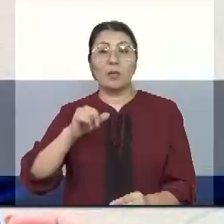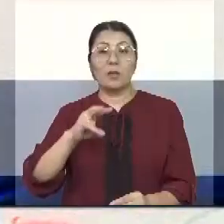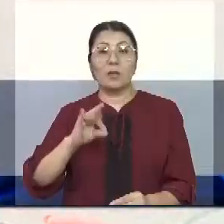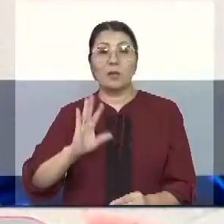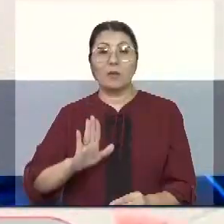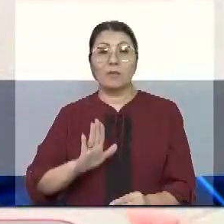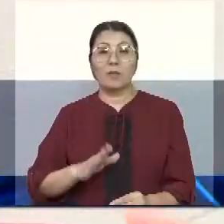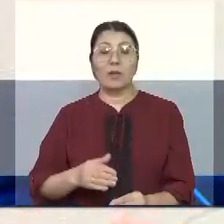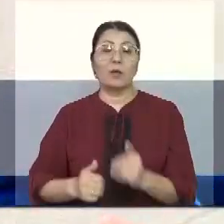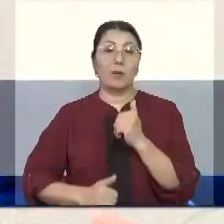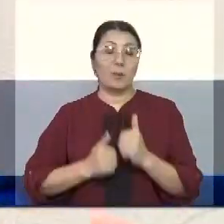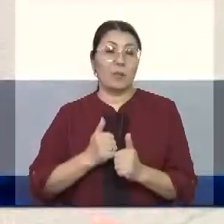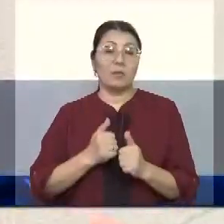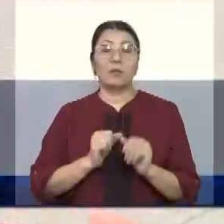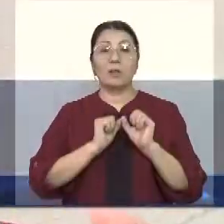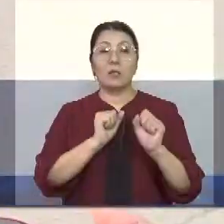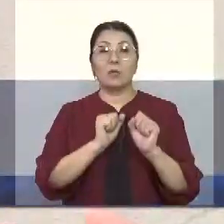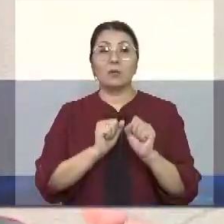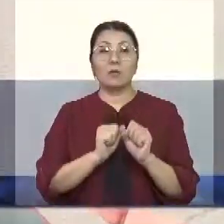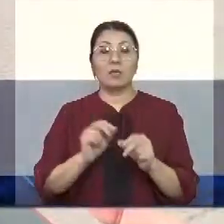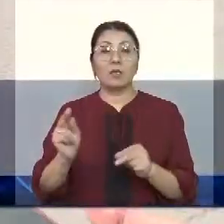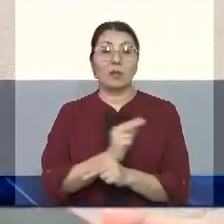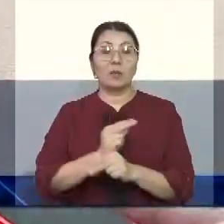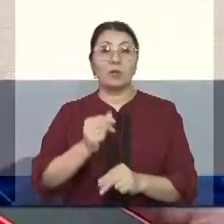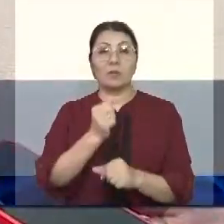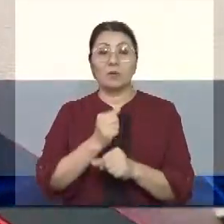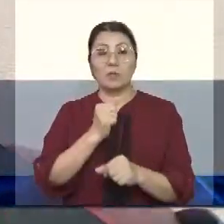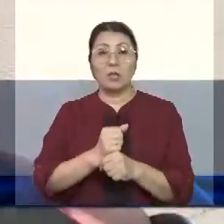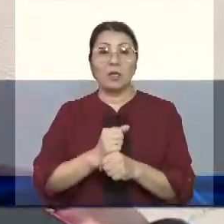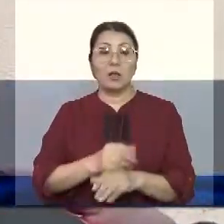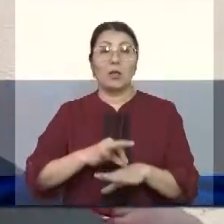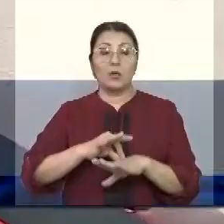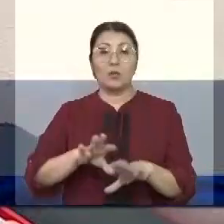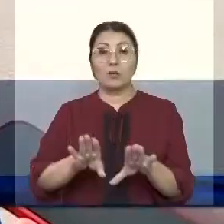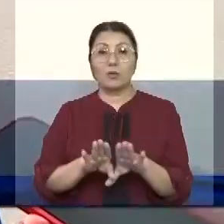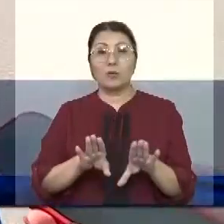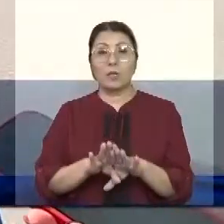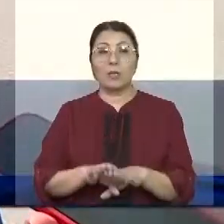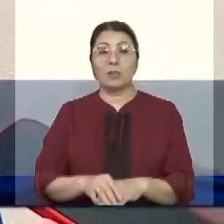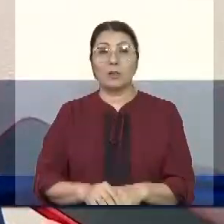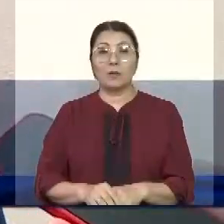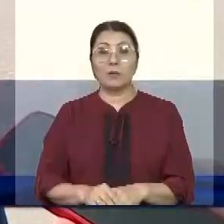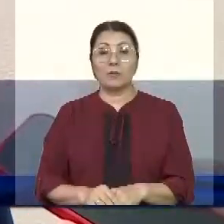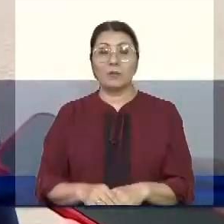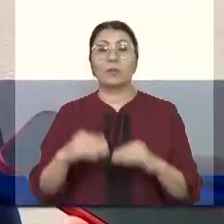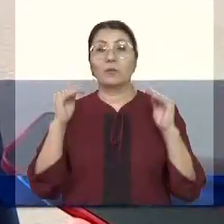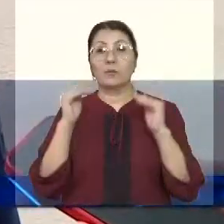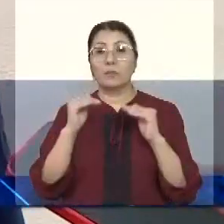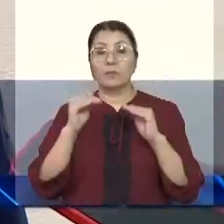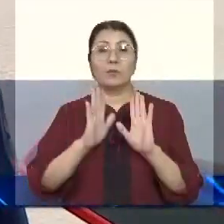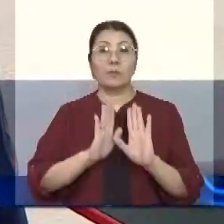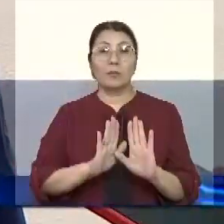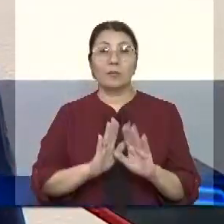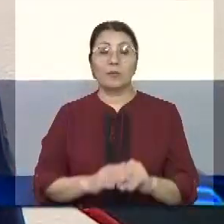кір келтірмеуге осы бағытта әскери патриоттық тәрбиелер жұмыстар жүргізеді. Сонымен қатар институтымызда тек